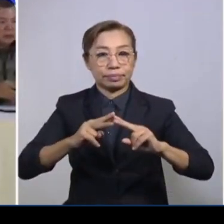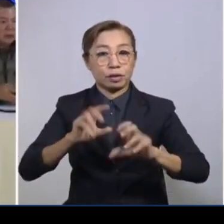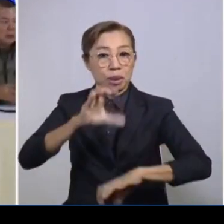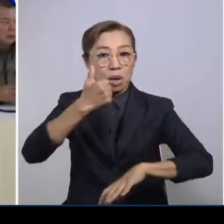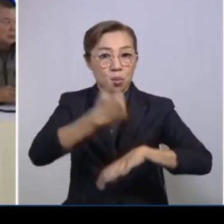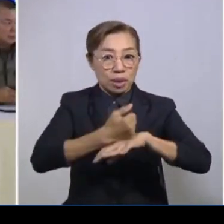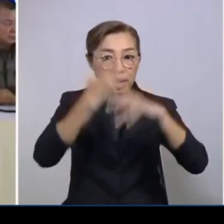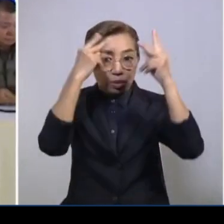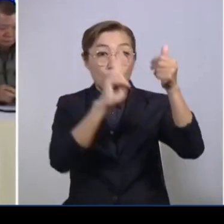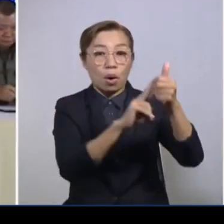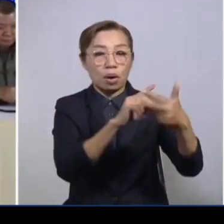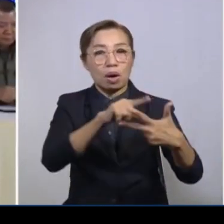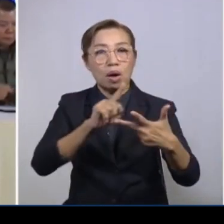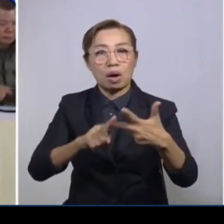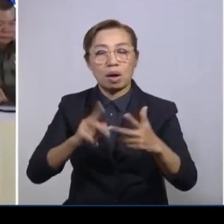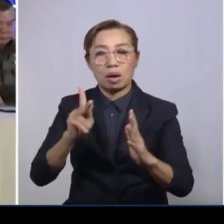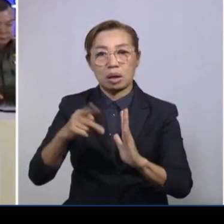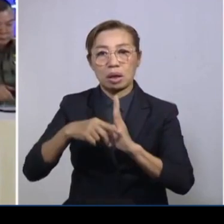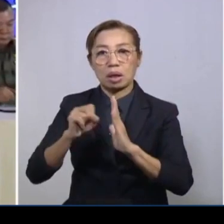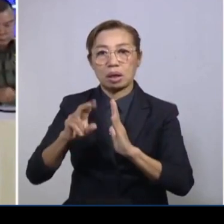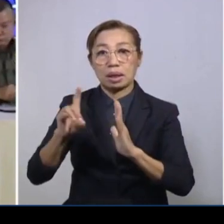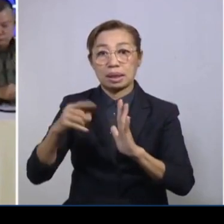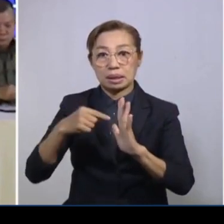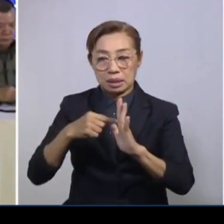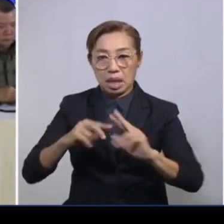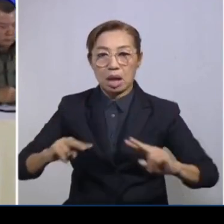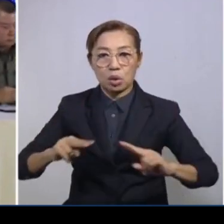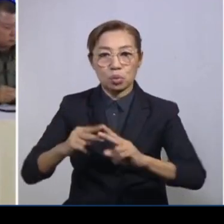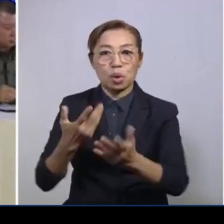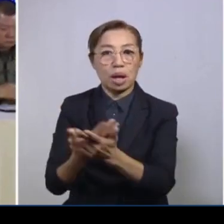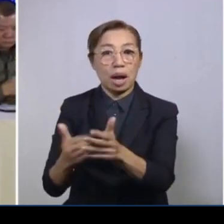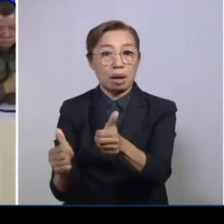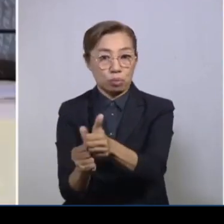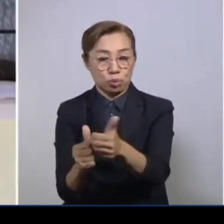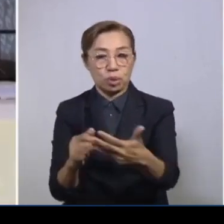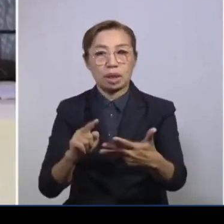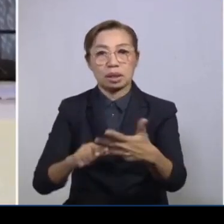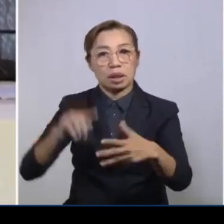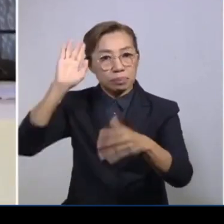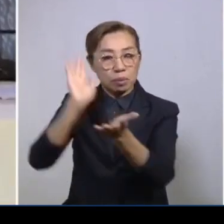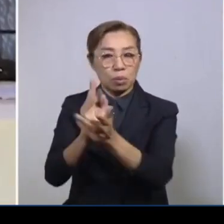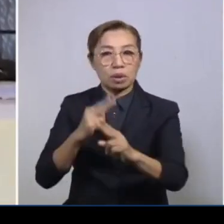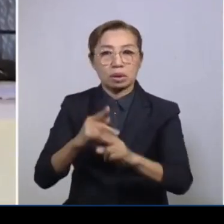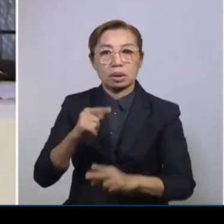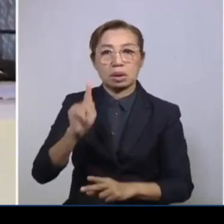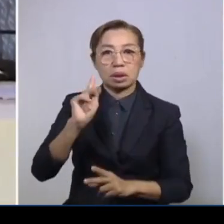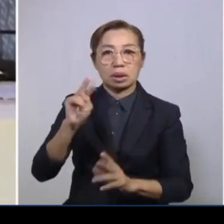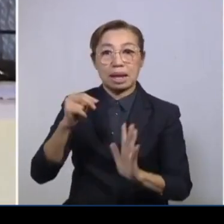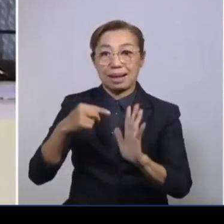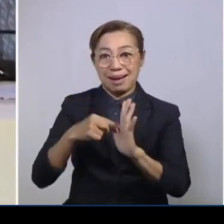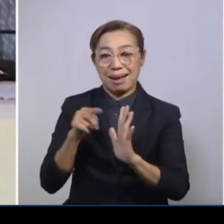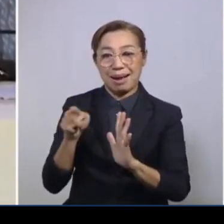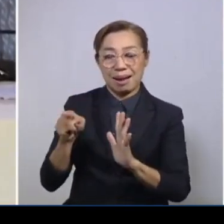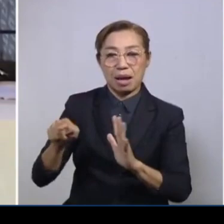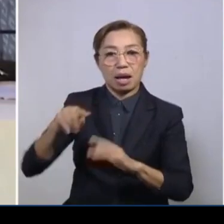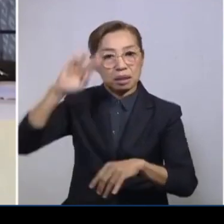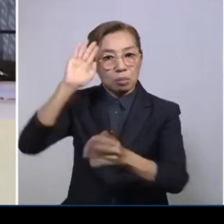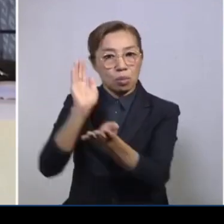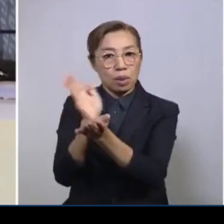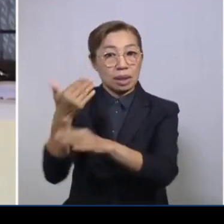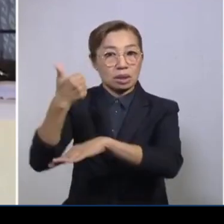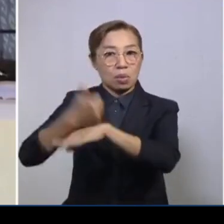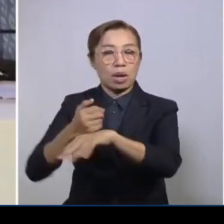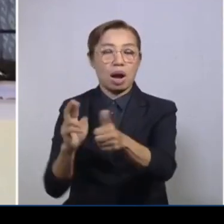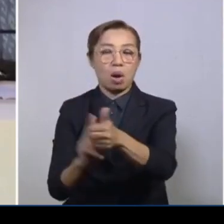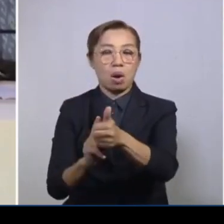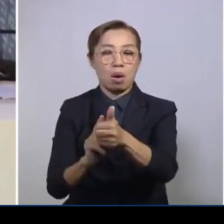ยนายกฤษดาจีนวิจารณะรัฐมนตรีช่วยว่าการกระทรวงการคลังและพลตำรวจเอกธนาชูวงศ์รองผู้บัญชาการตำรวจแห่งชาติร่วม